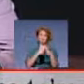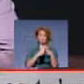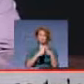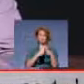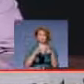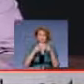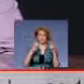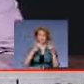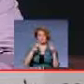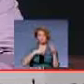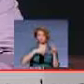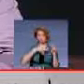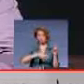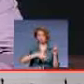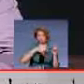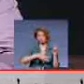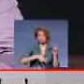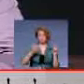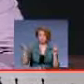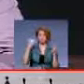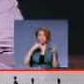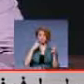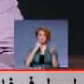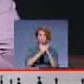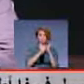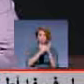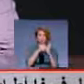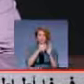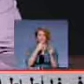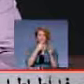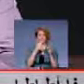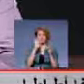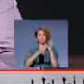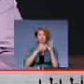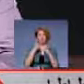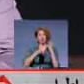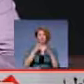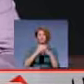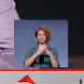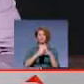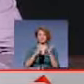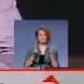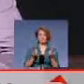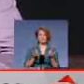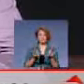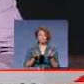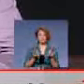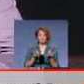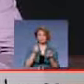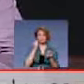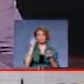في حضور مجموعة من المشايخ عن البيت اللي بيولع ومش عارفين اللي بيولع فيه